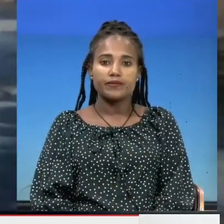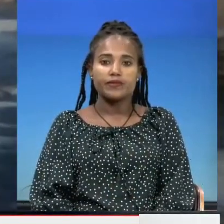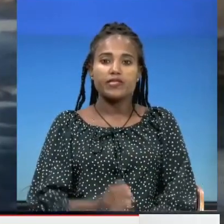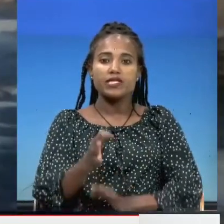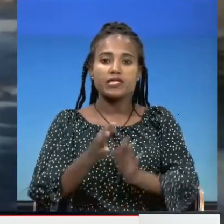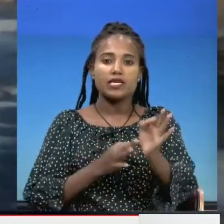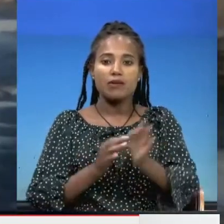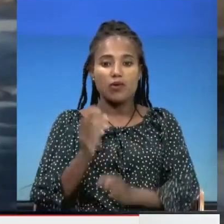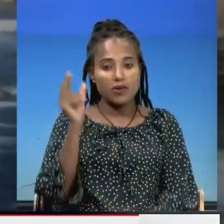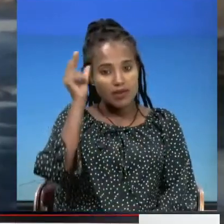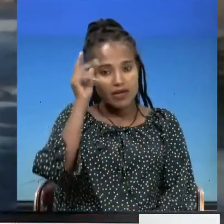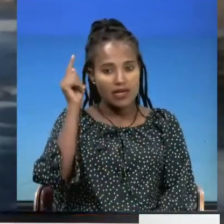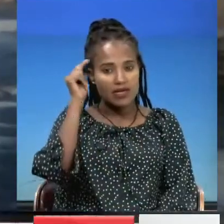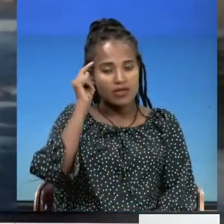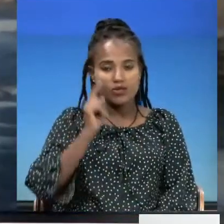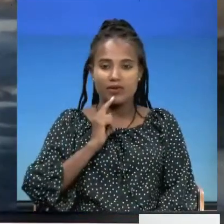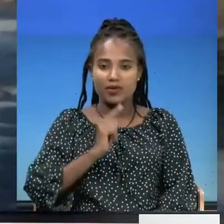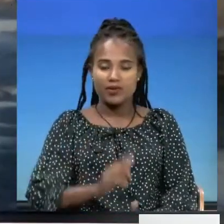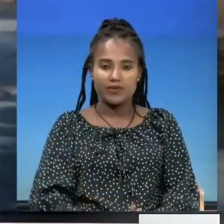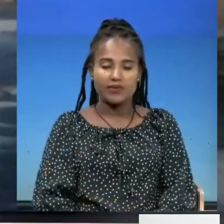ዘገባው የበቀለ ተሾመ ነው።